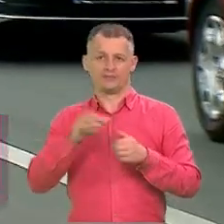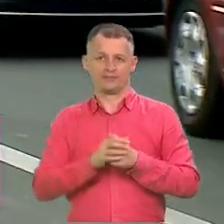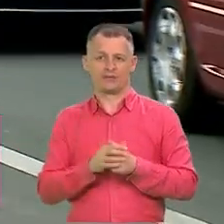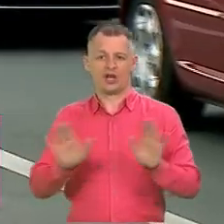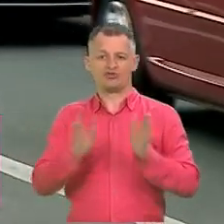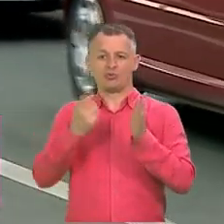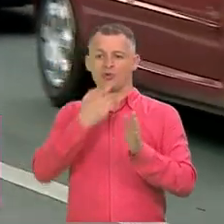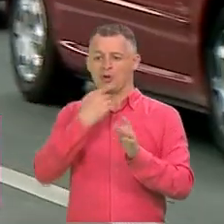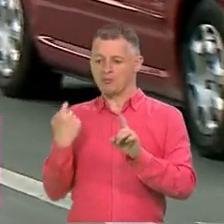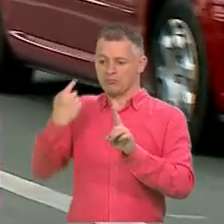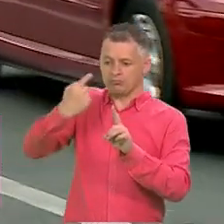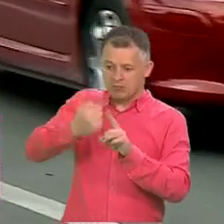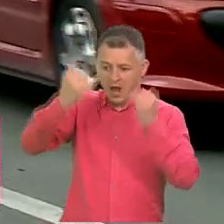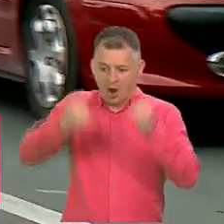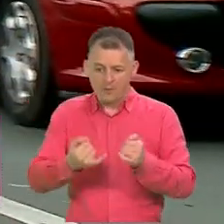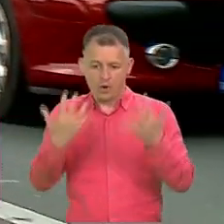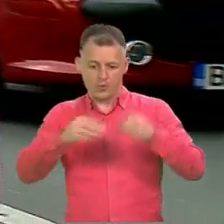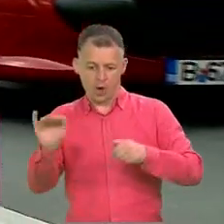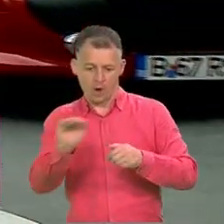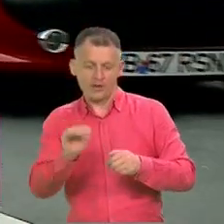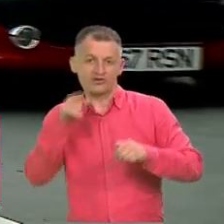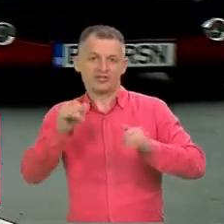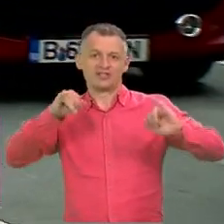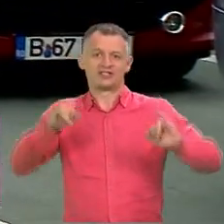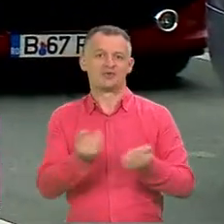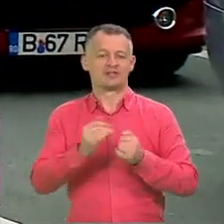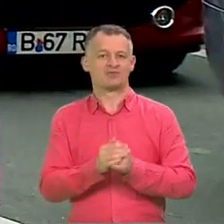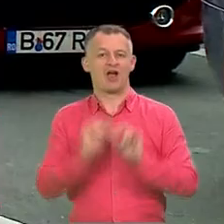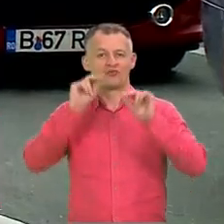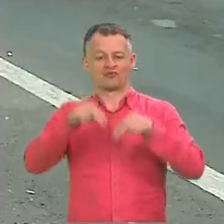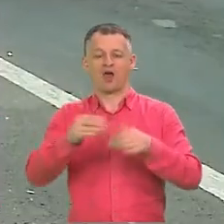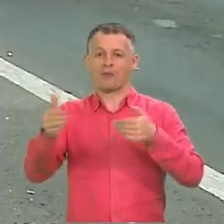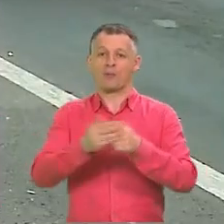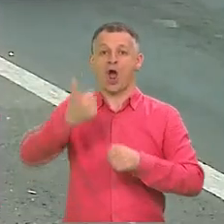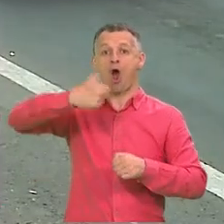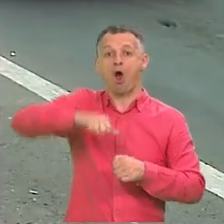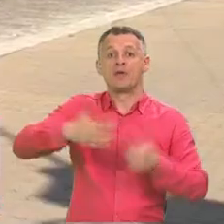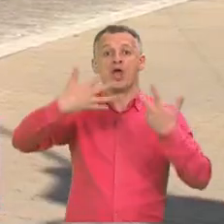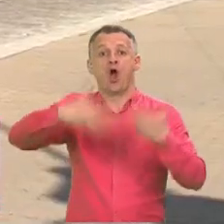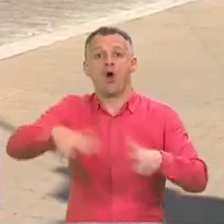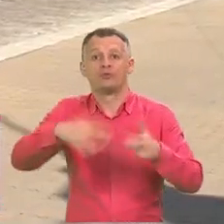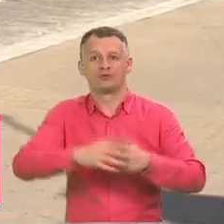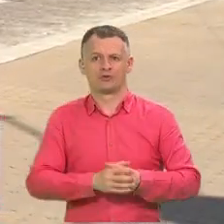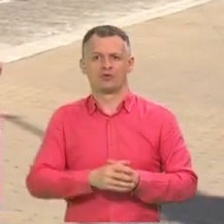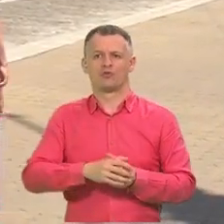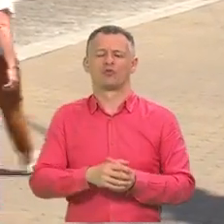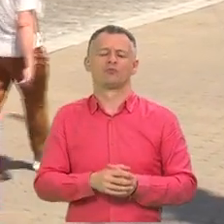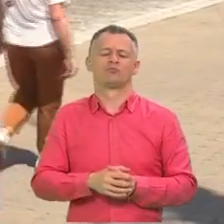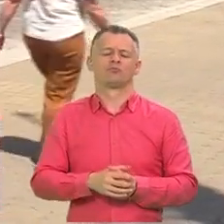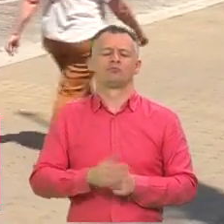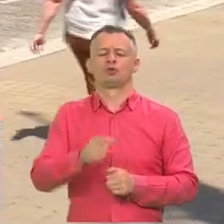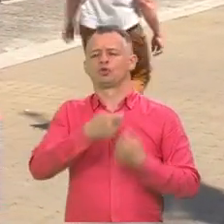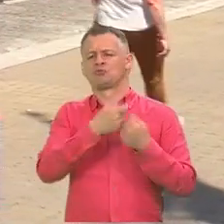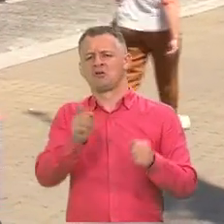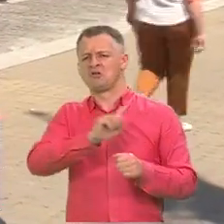până în acest moment, numărul minorilor aflați în această situație a ajuns la aproape 1800. Foarte mulți sunt total nepregătiți, nu